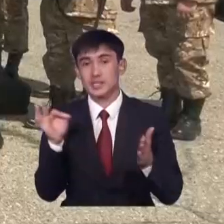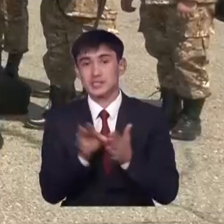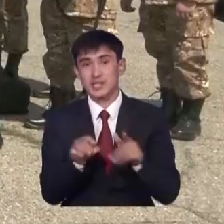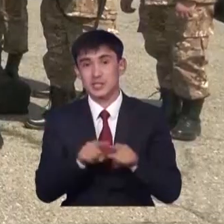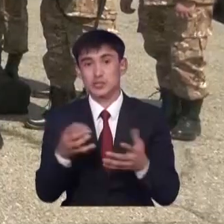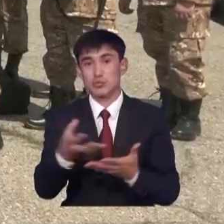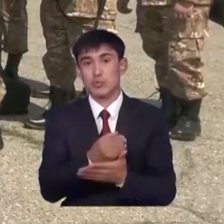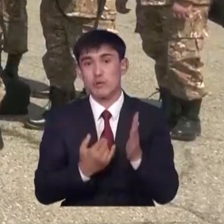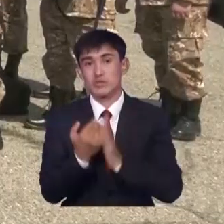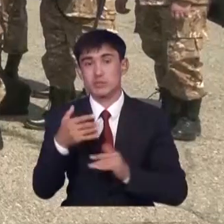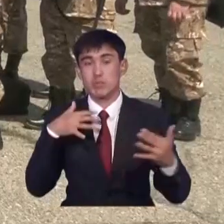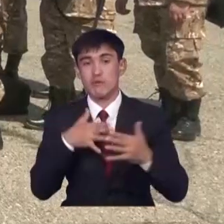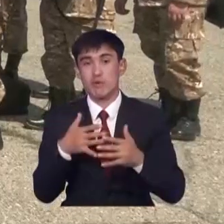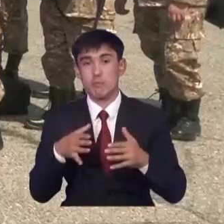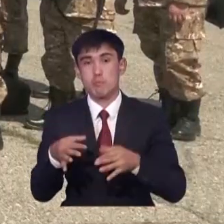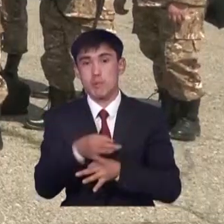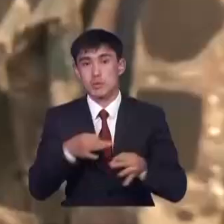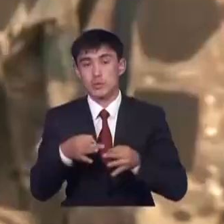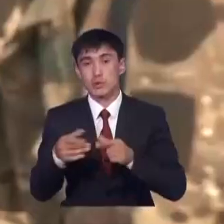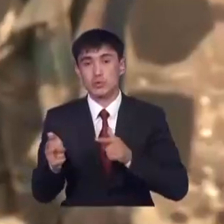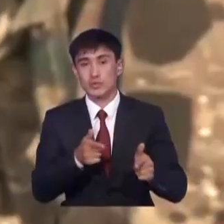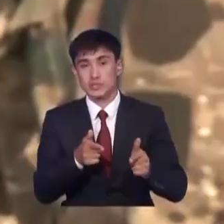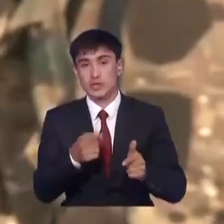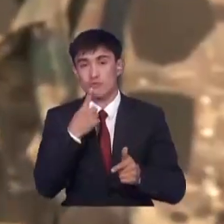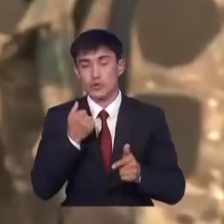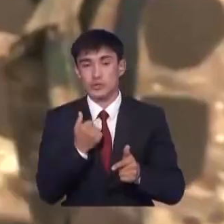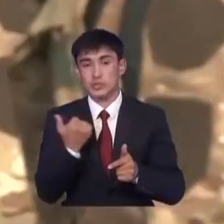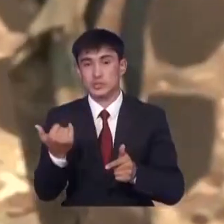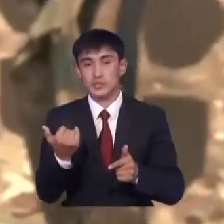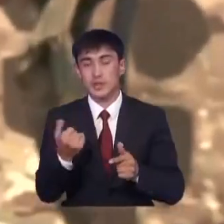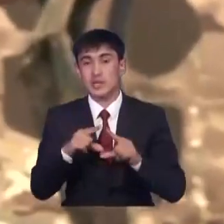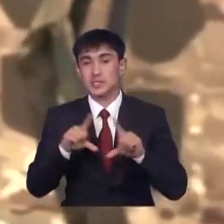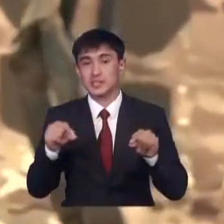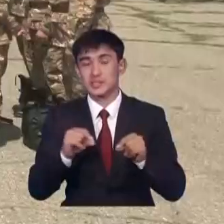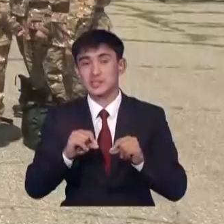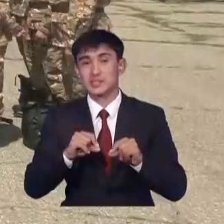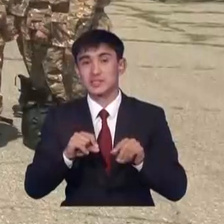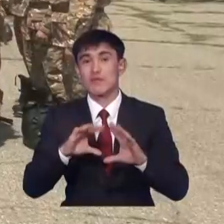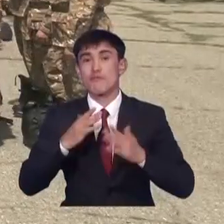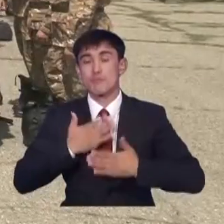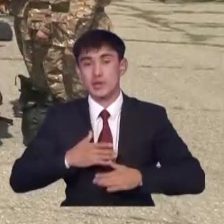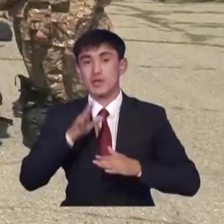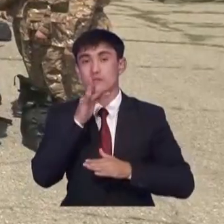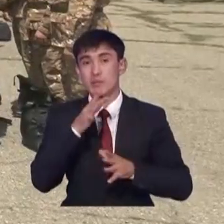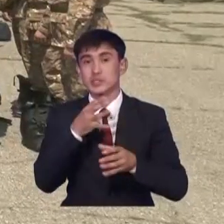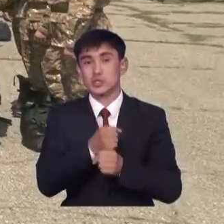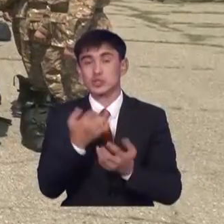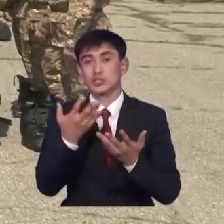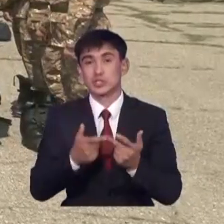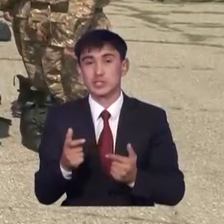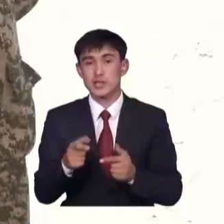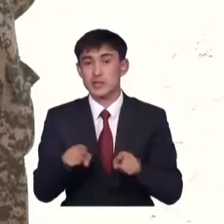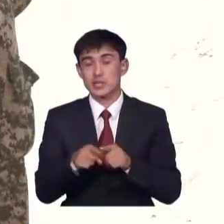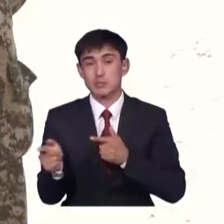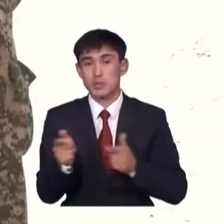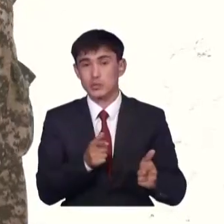таких сборов – повышение боевой и мобилизационной готовности воинских частей, содержащихся в мирное время в сокращенной численности, а